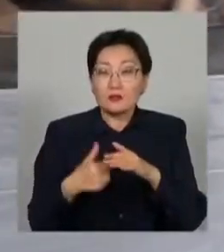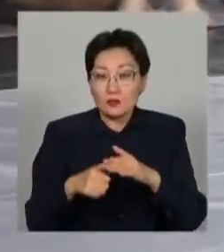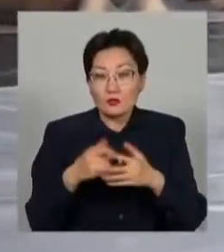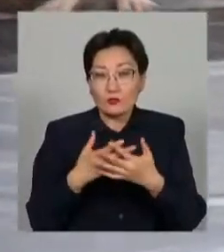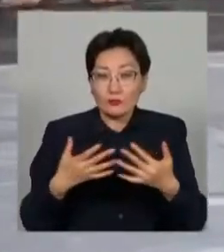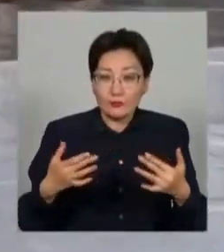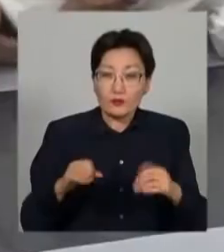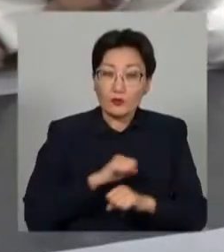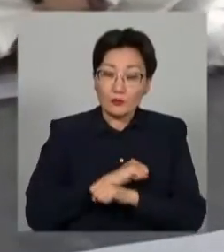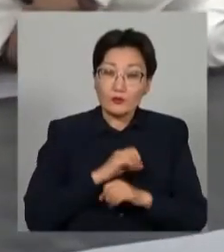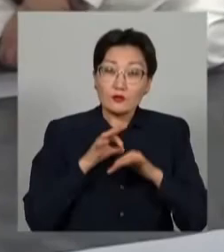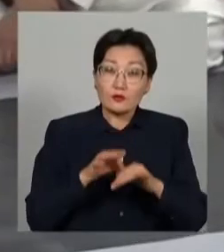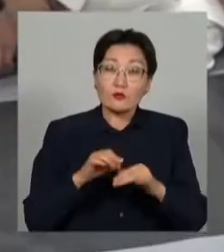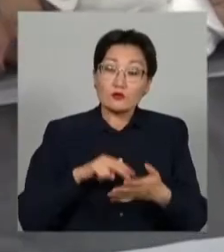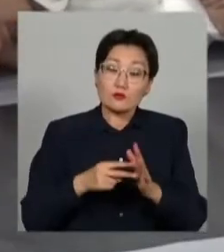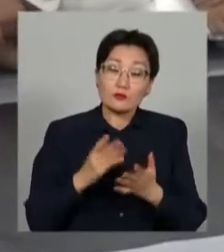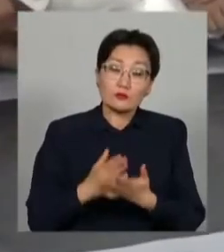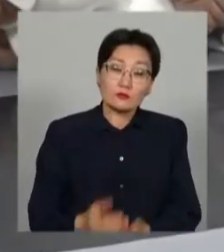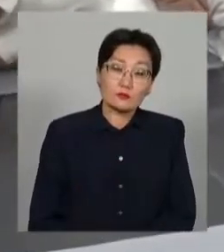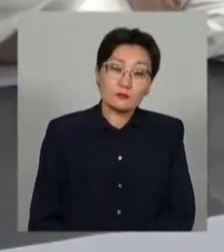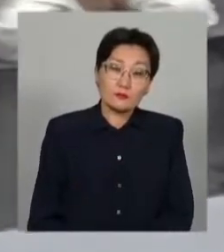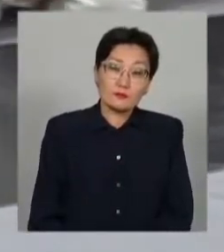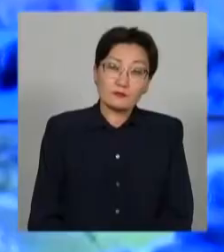Мерей Қанапиянов, Мирам Исабеков, Алматы телеарнасы.